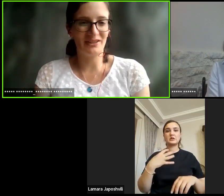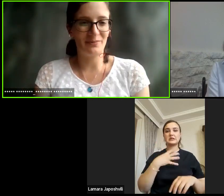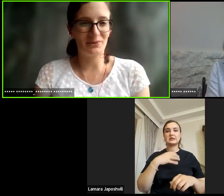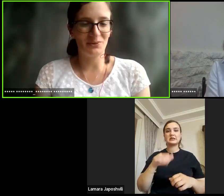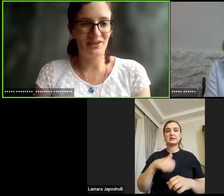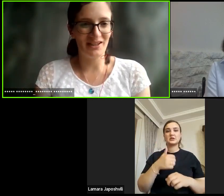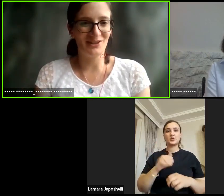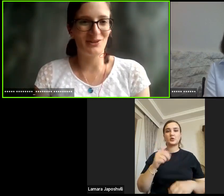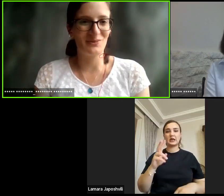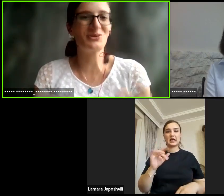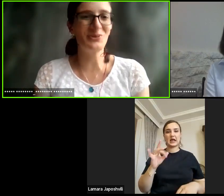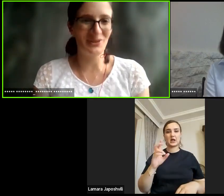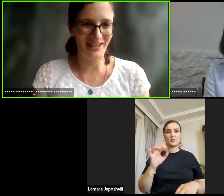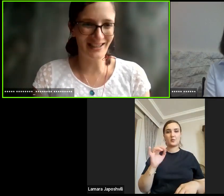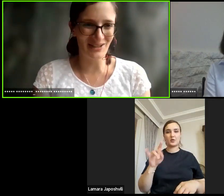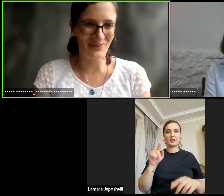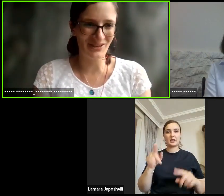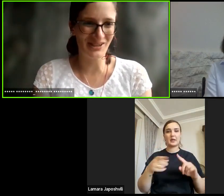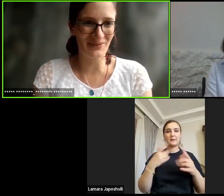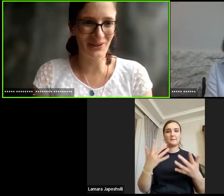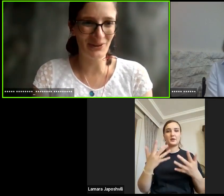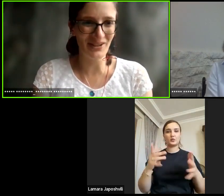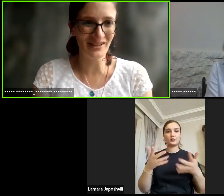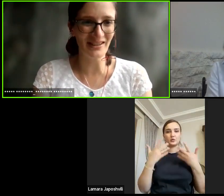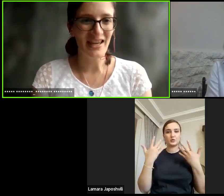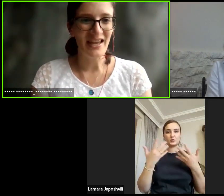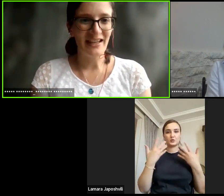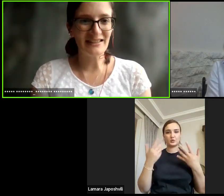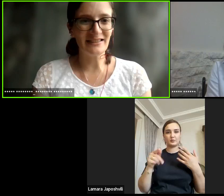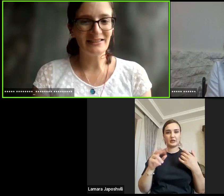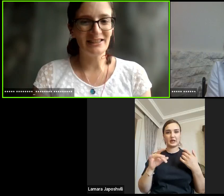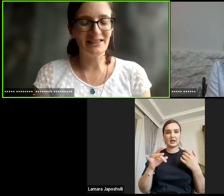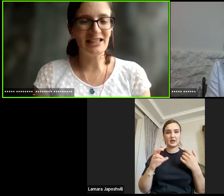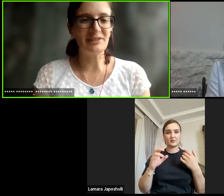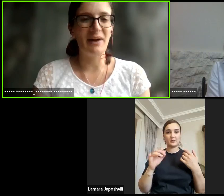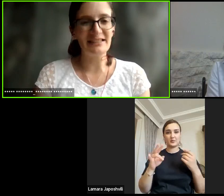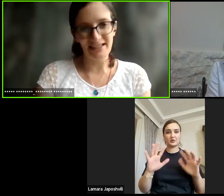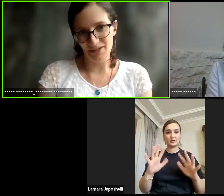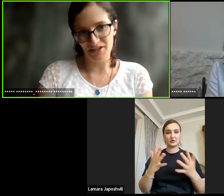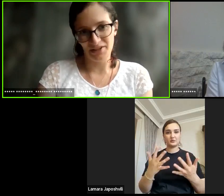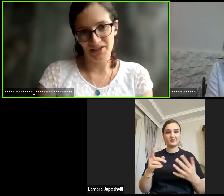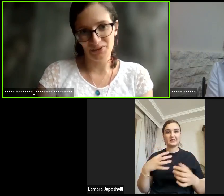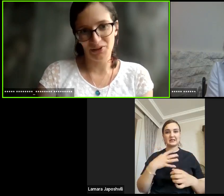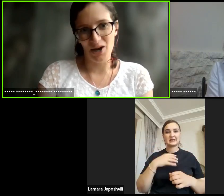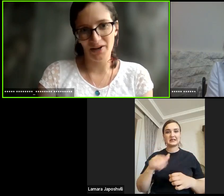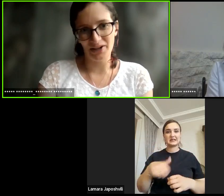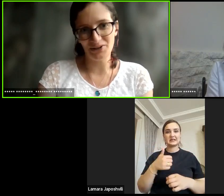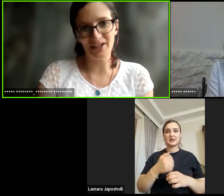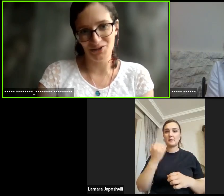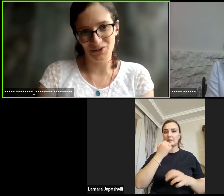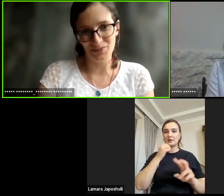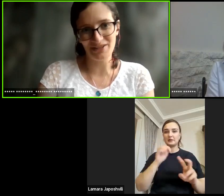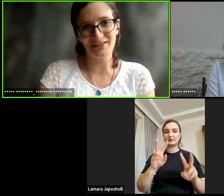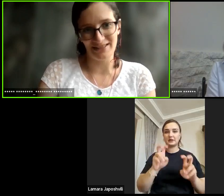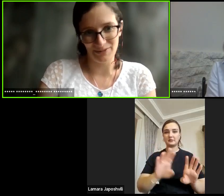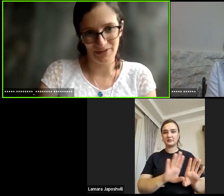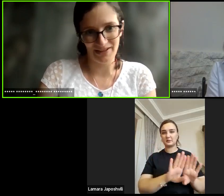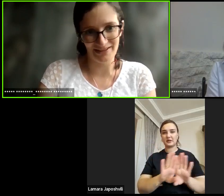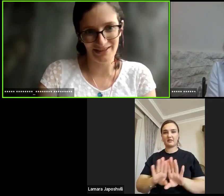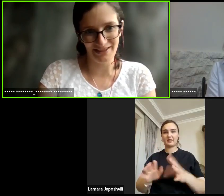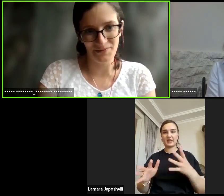ანუ ყველაზე ეფექტური ის არის, რომ სუბუქია კარბონის შემთხვევაში, ეს ძირითადად მასალების მიხედვით რო გავაკეთოთ